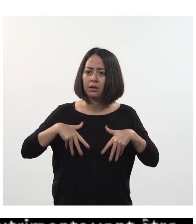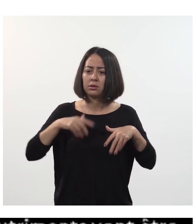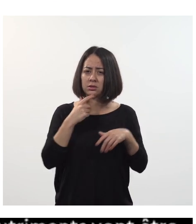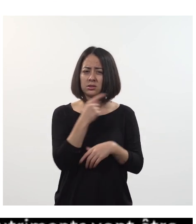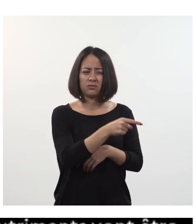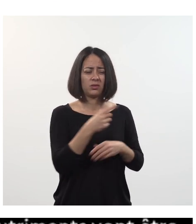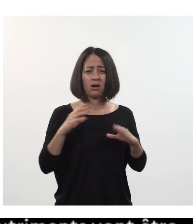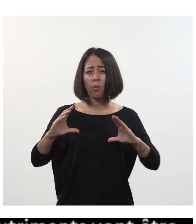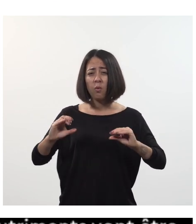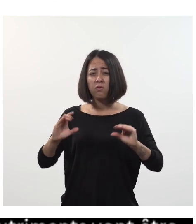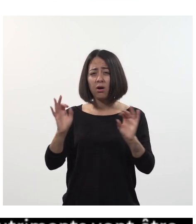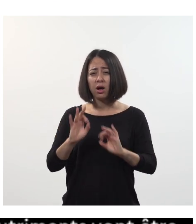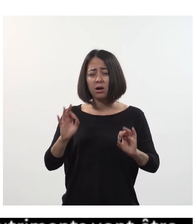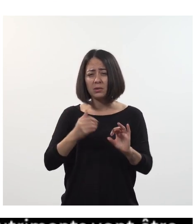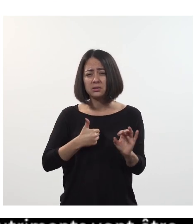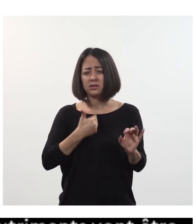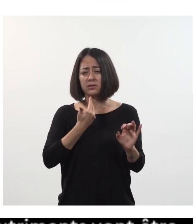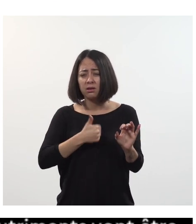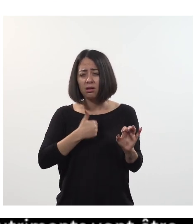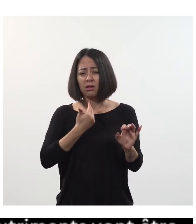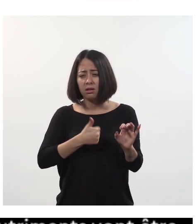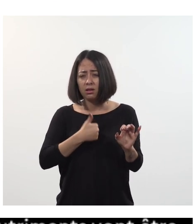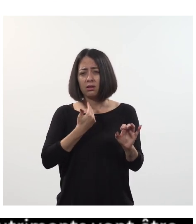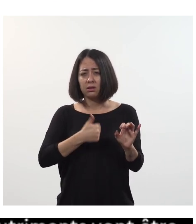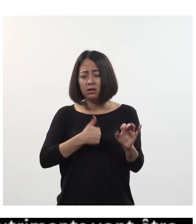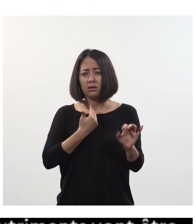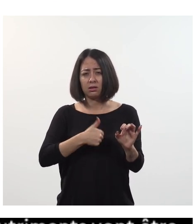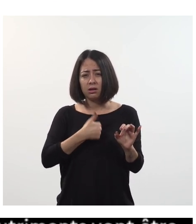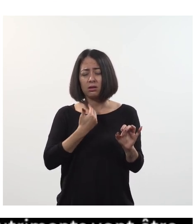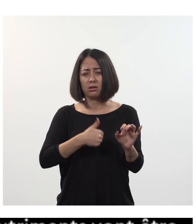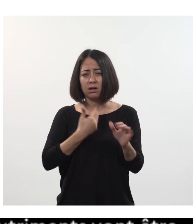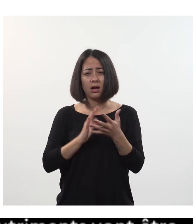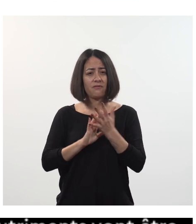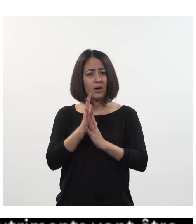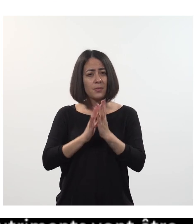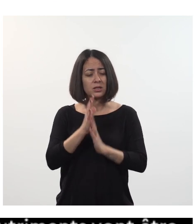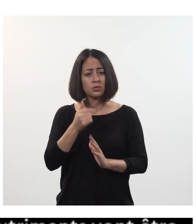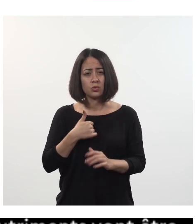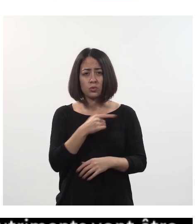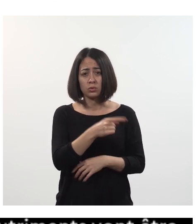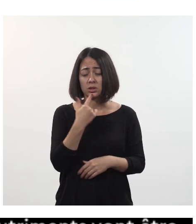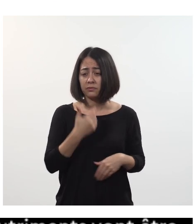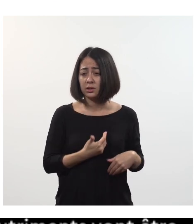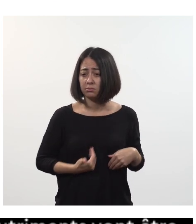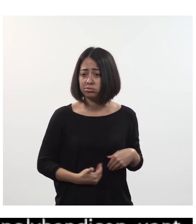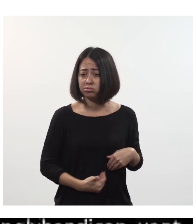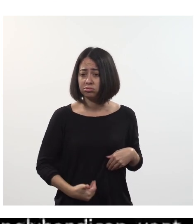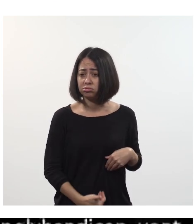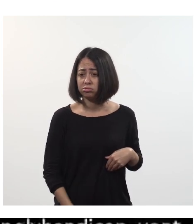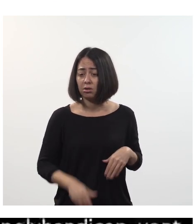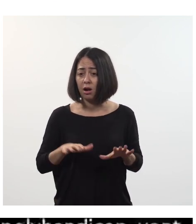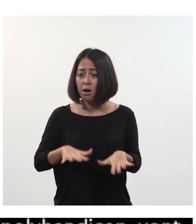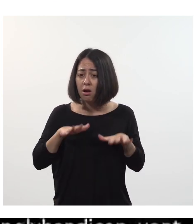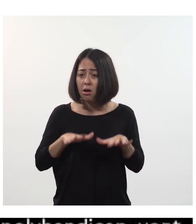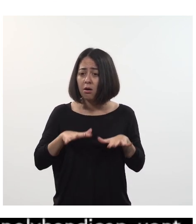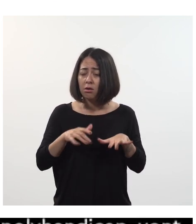parce qu'ils auront de l'irritation, de l'œsophagite, une inflammation de l'œsophage. Il peut y avoir des ralentissements aussi de la vidange gastrique, constipation très, très